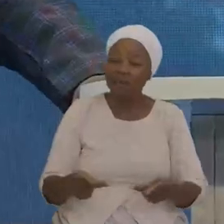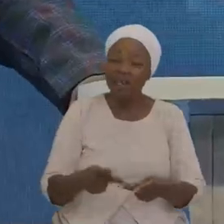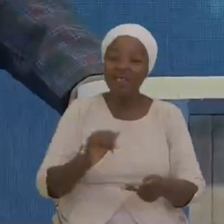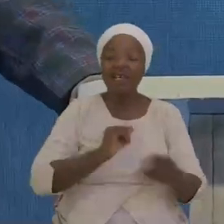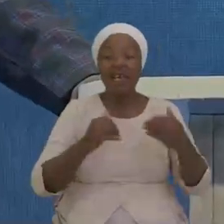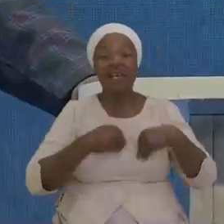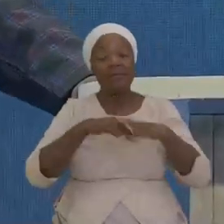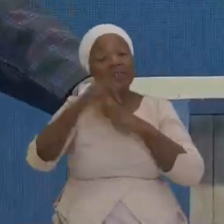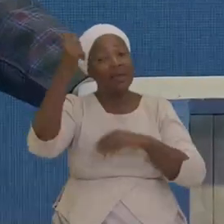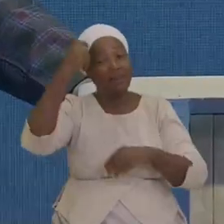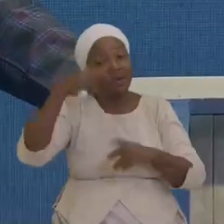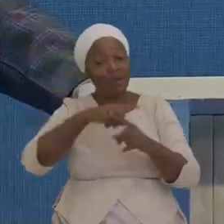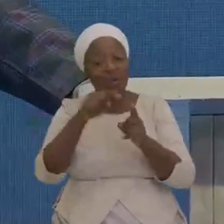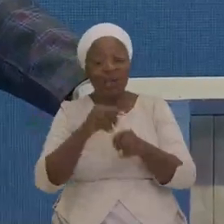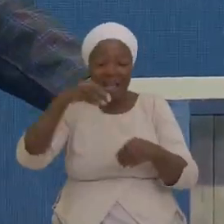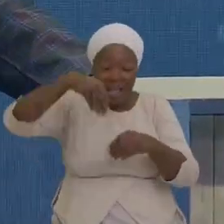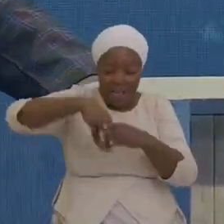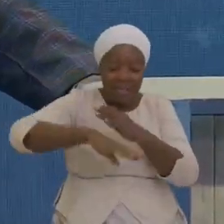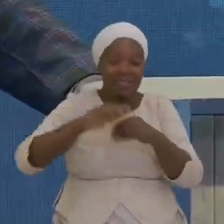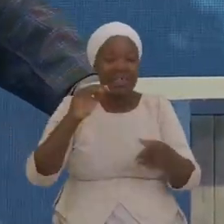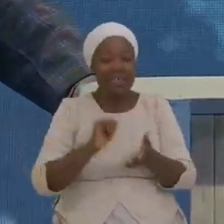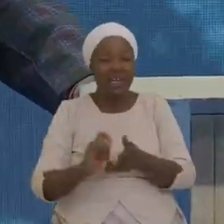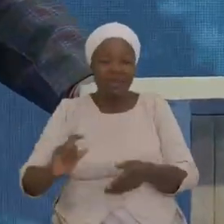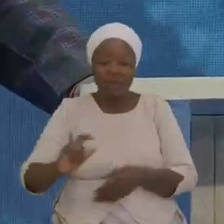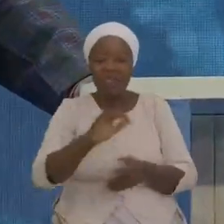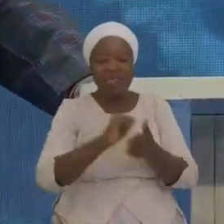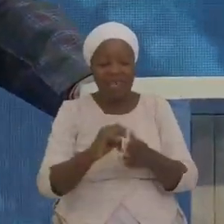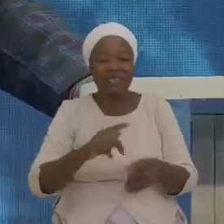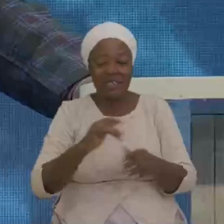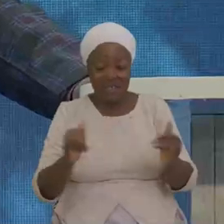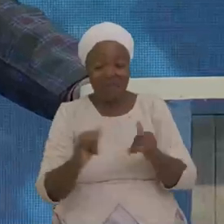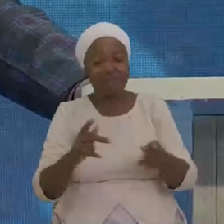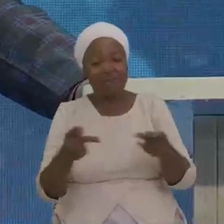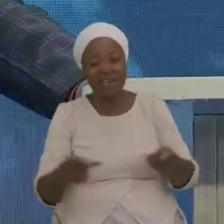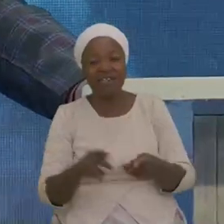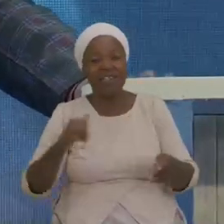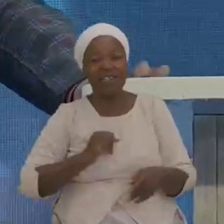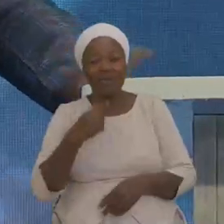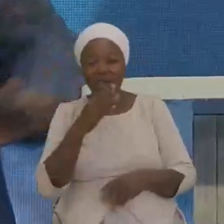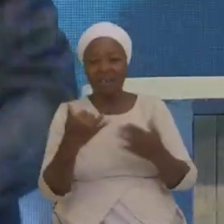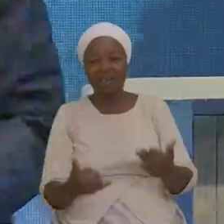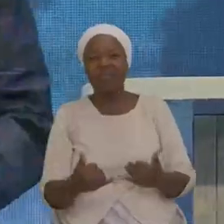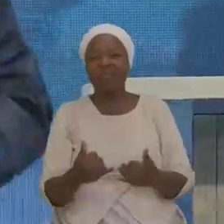lieu que j'avais l'esprit là, je mis pied là-bas. Je dis, c'est là où nous sommes maintenant.